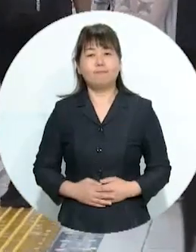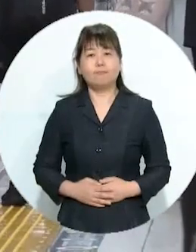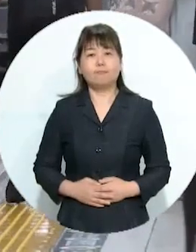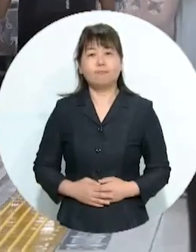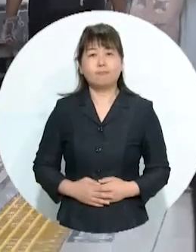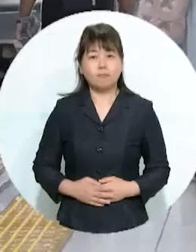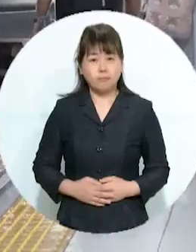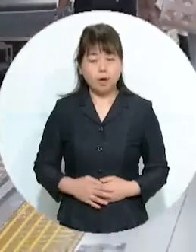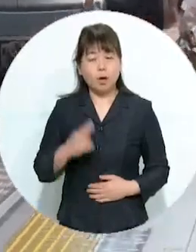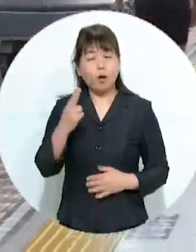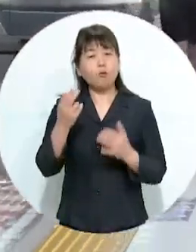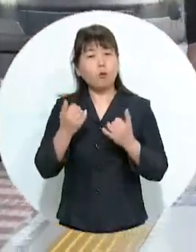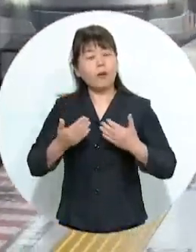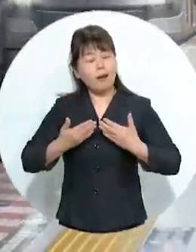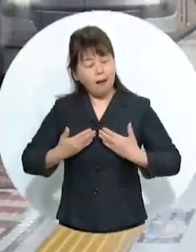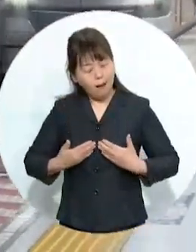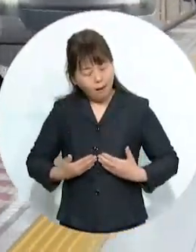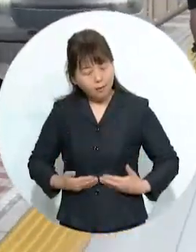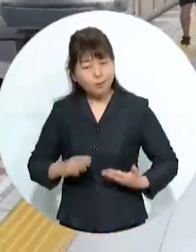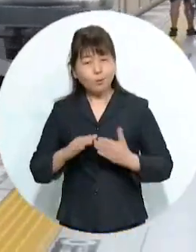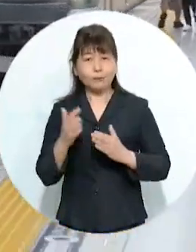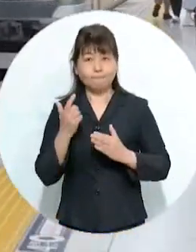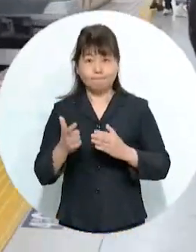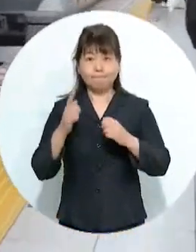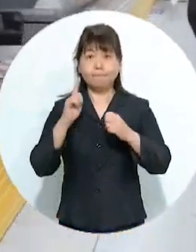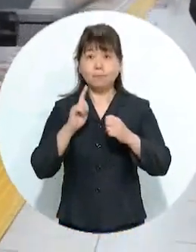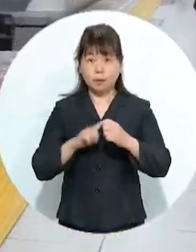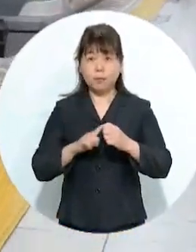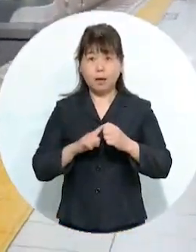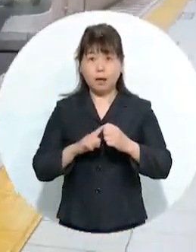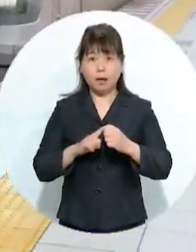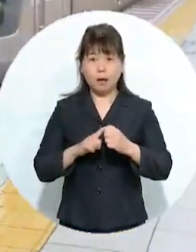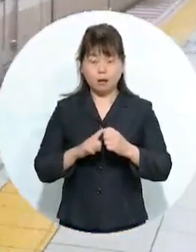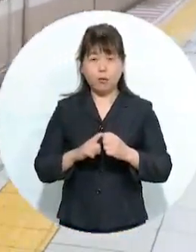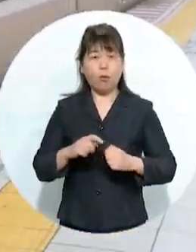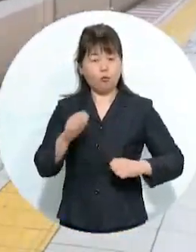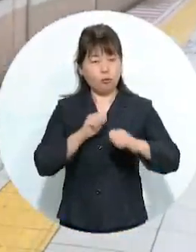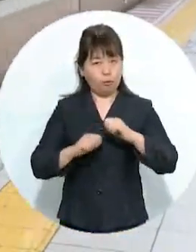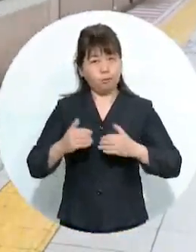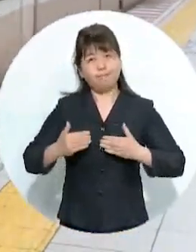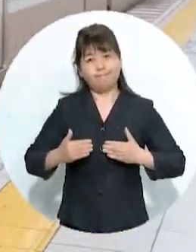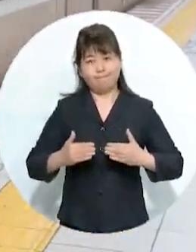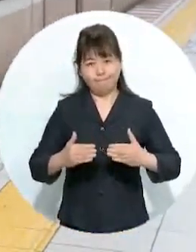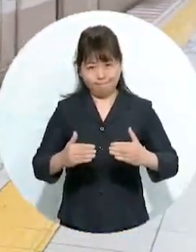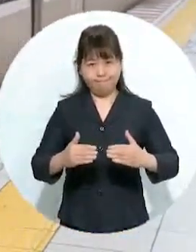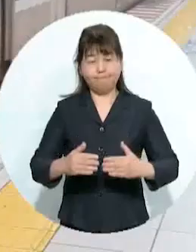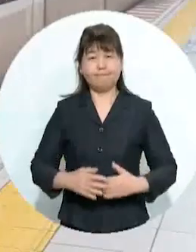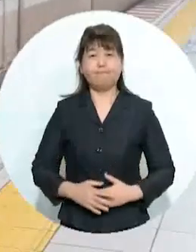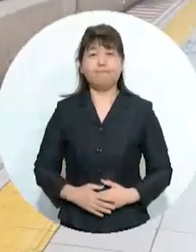都民が安心して暮らせる街へ、日々対策が進められています。